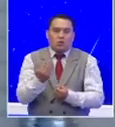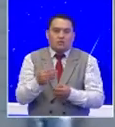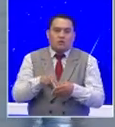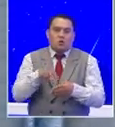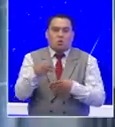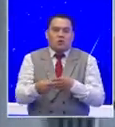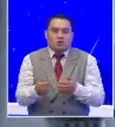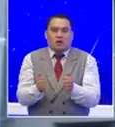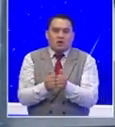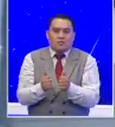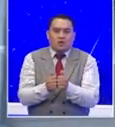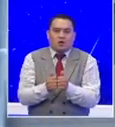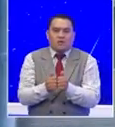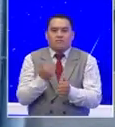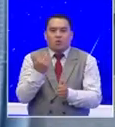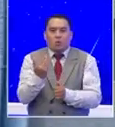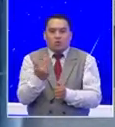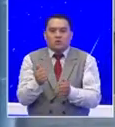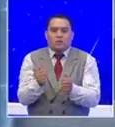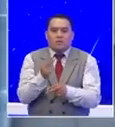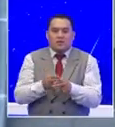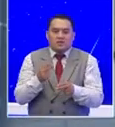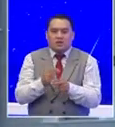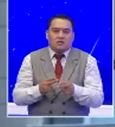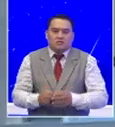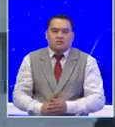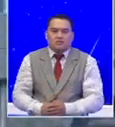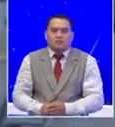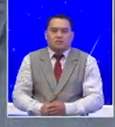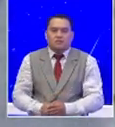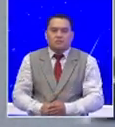упала на козырек подвального помещения из металлического листа.